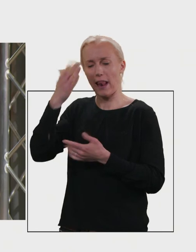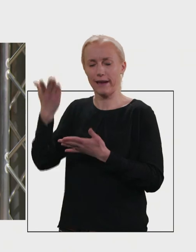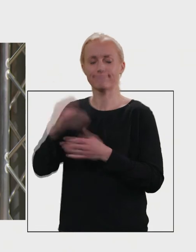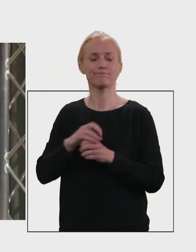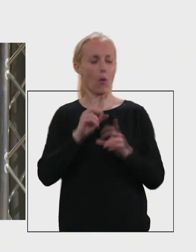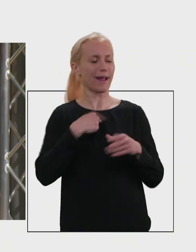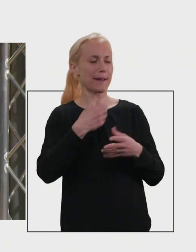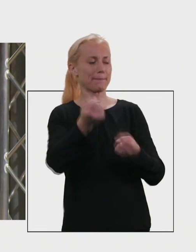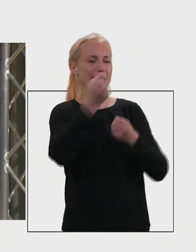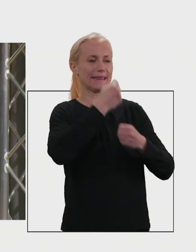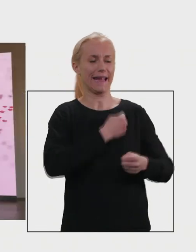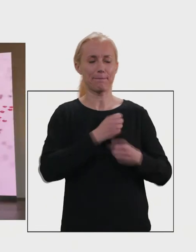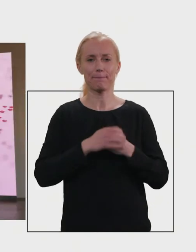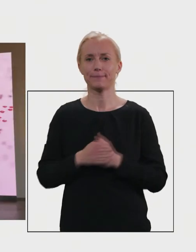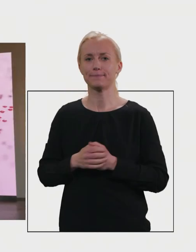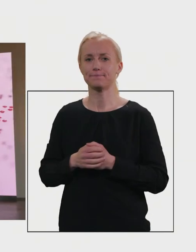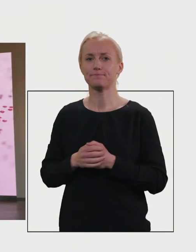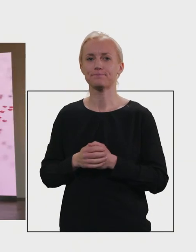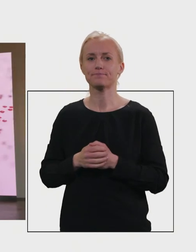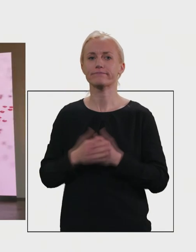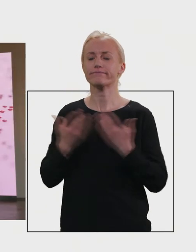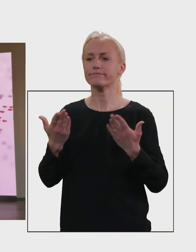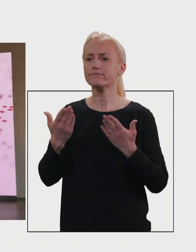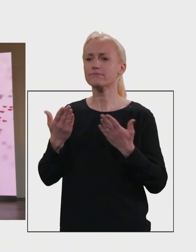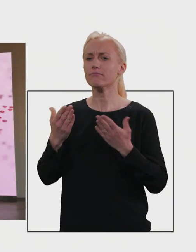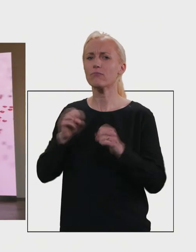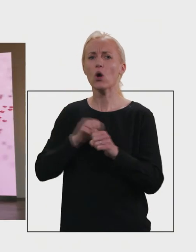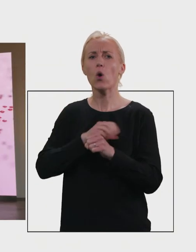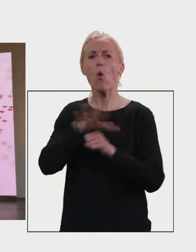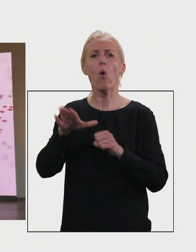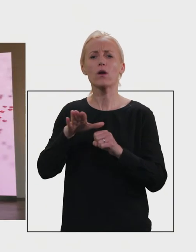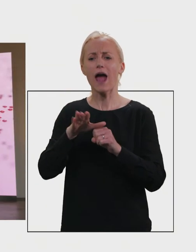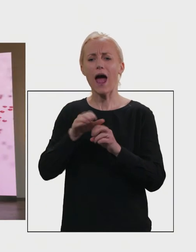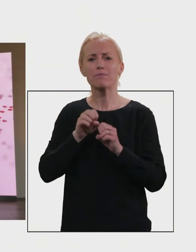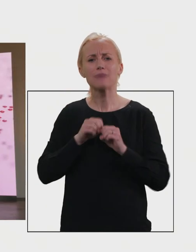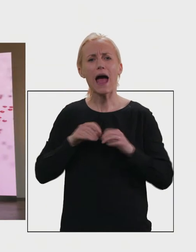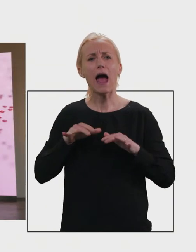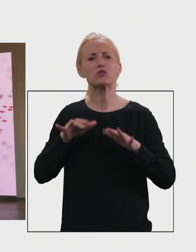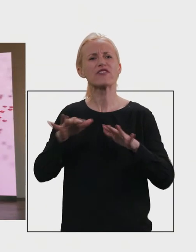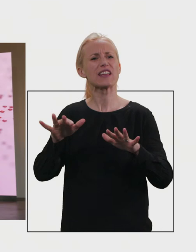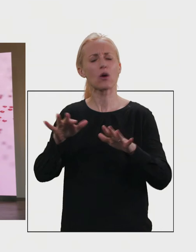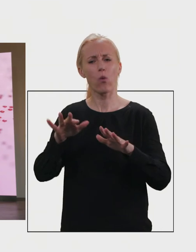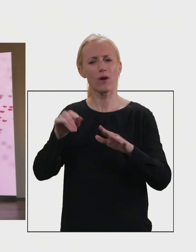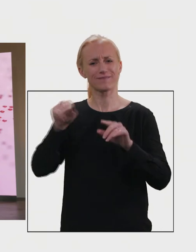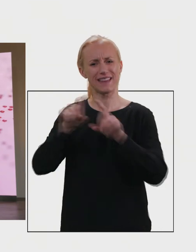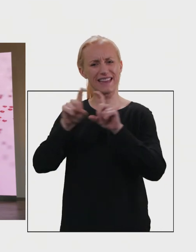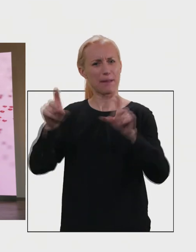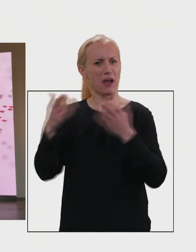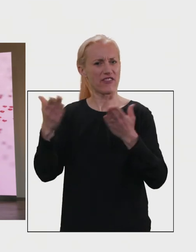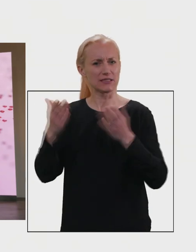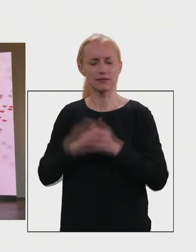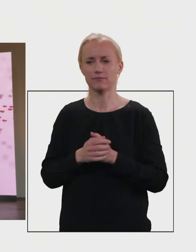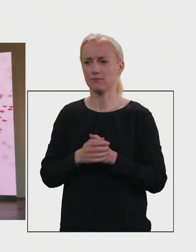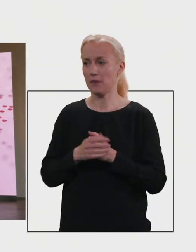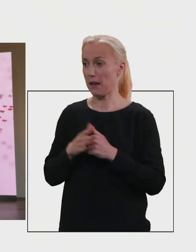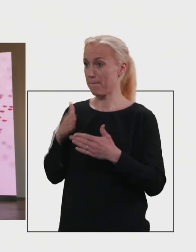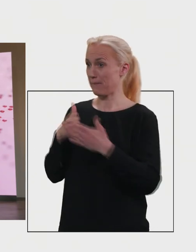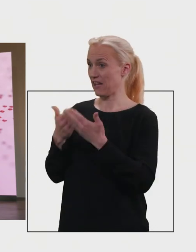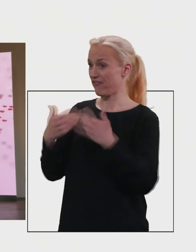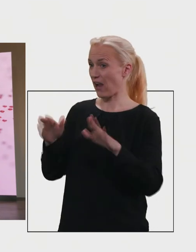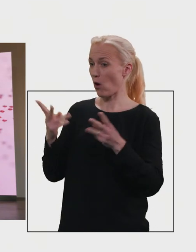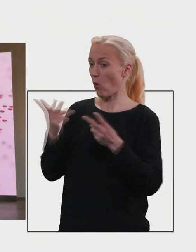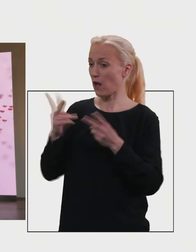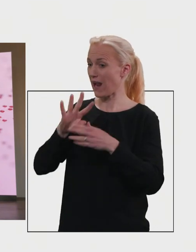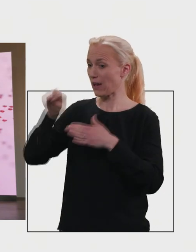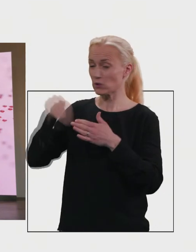ja. Gut, alles klar. Welche Auswirkungen hat Corona auf die Thematik, werde ich hier gefragt, Jürgen. Der Barrierefreiheit oder der Inklusion